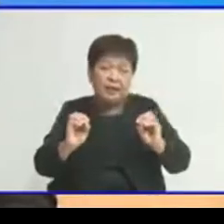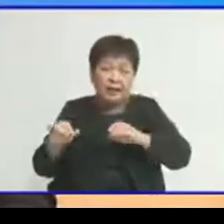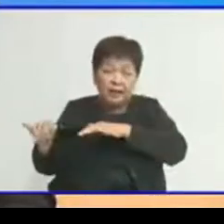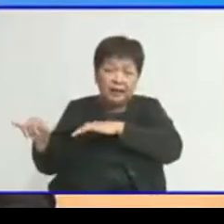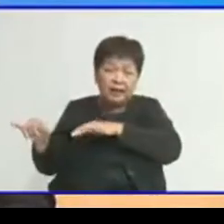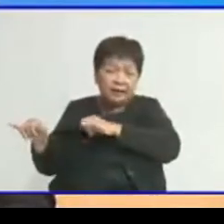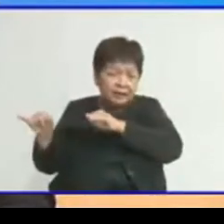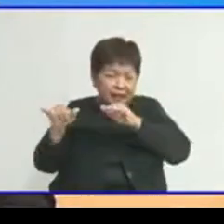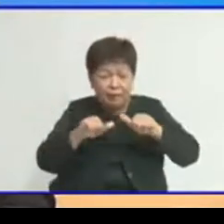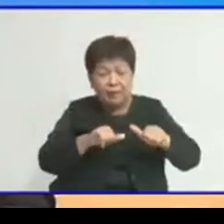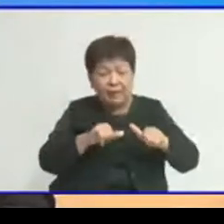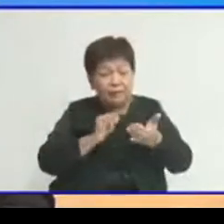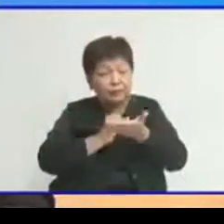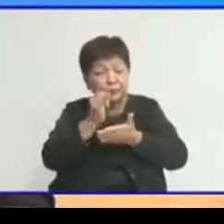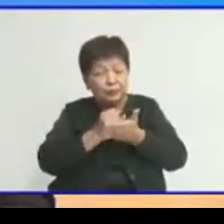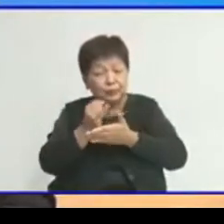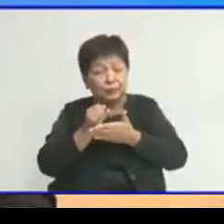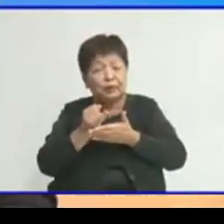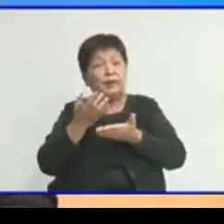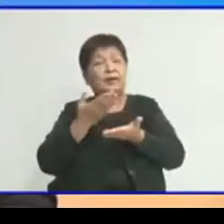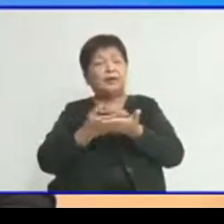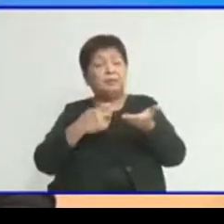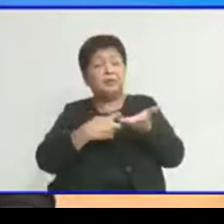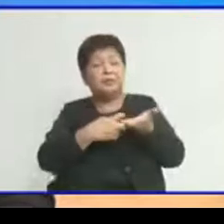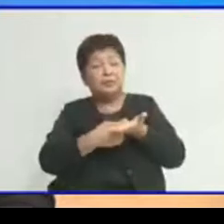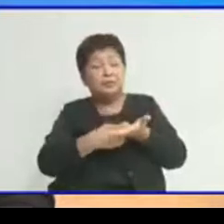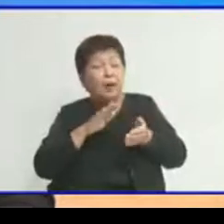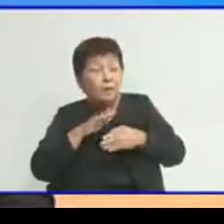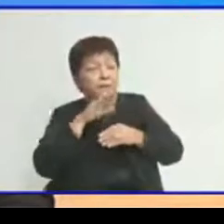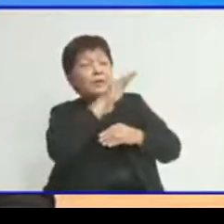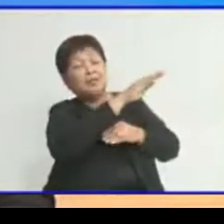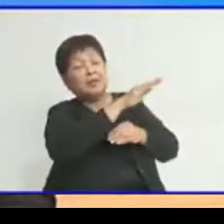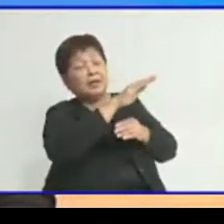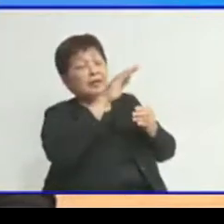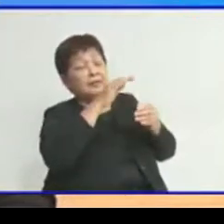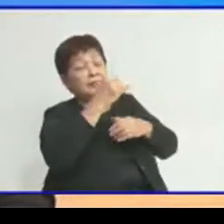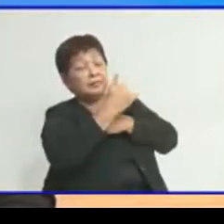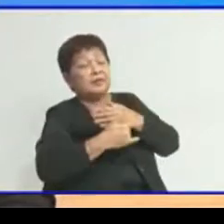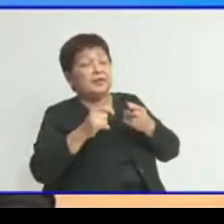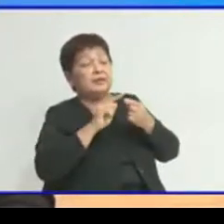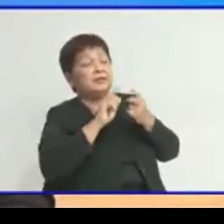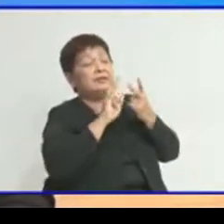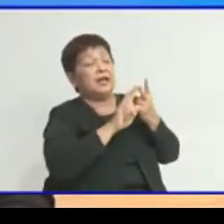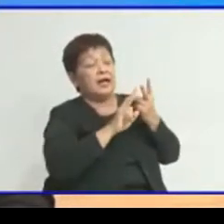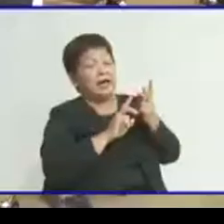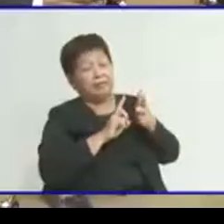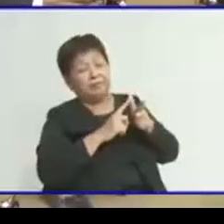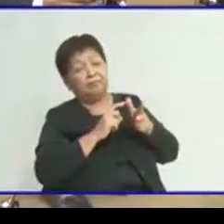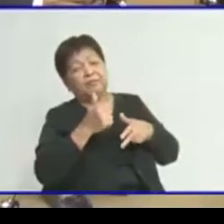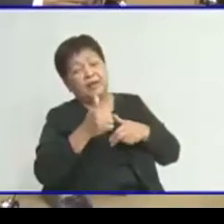ไปซื้อตั๋วบุ๊กกิ้งตัวเครื่องบินเช็คอินก็เป็นทางออกปกติมีครับ if you don't want to stay in the